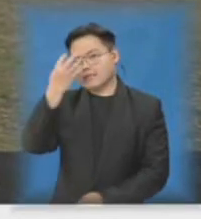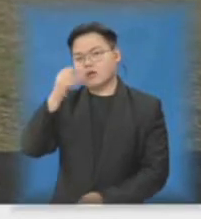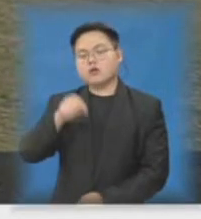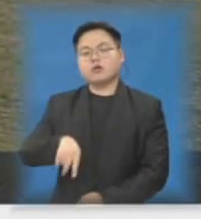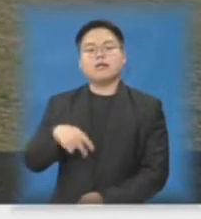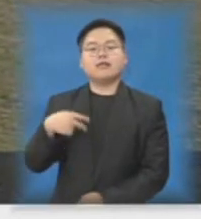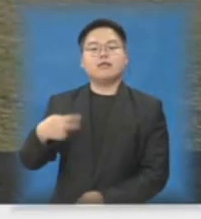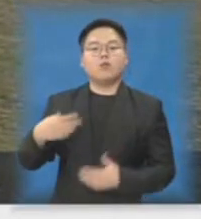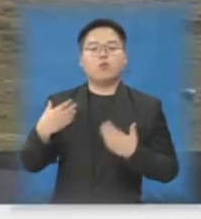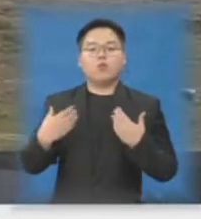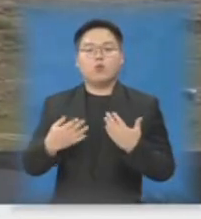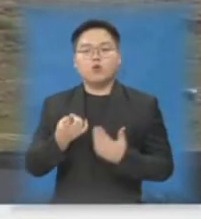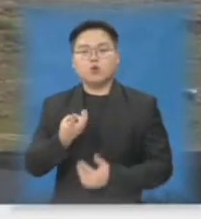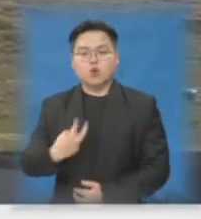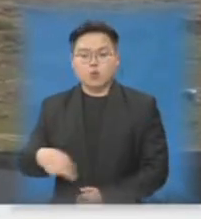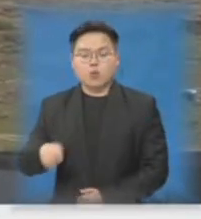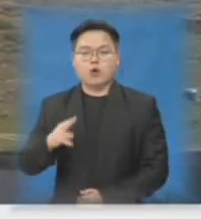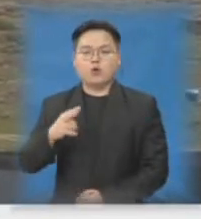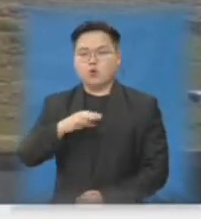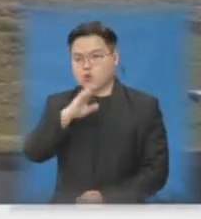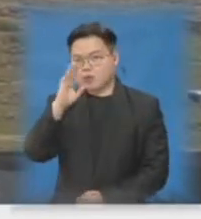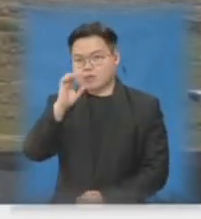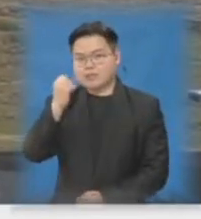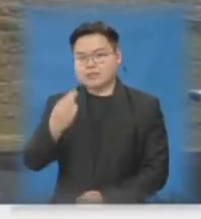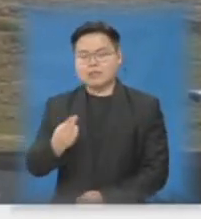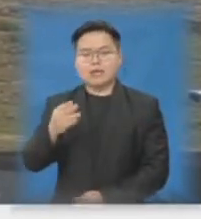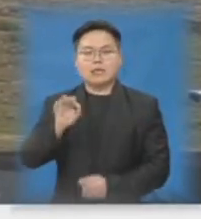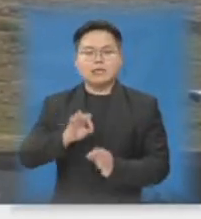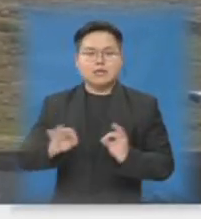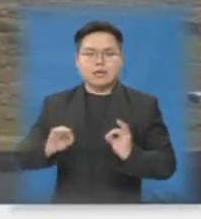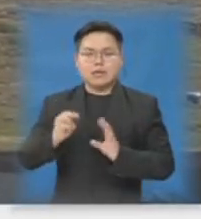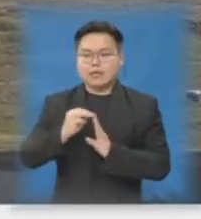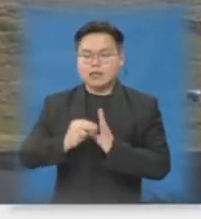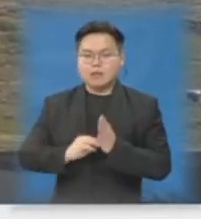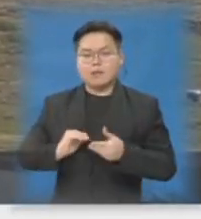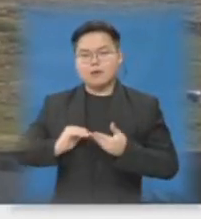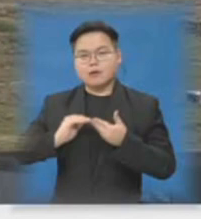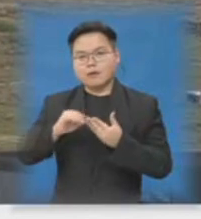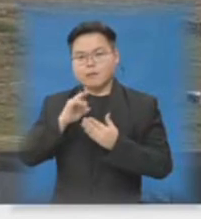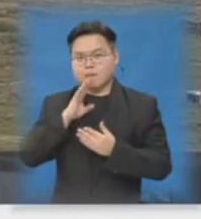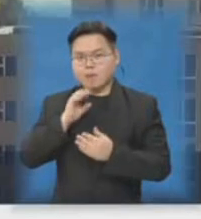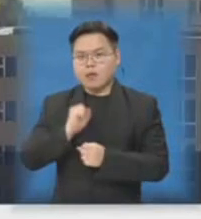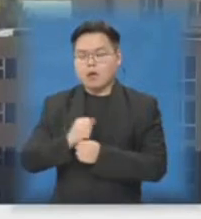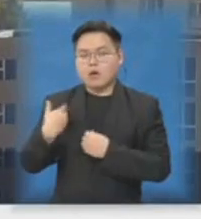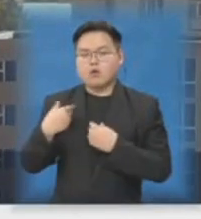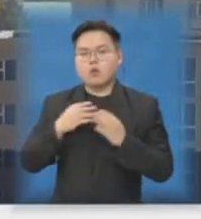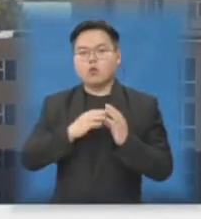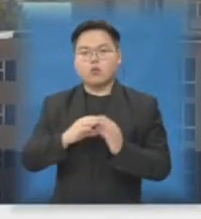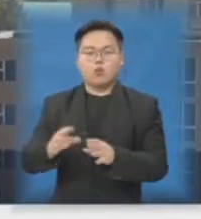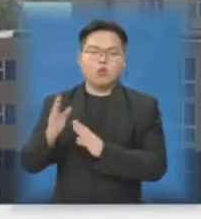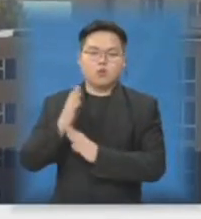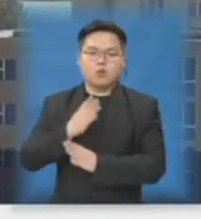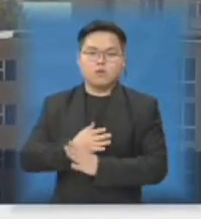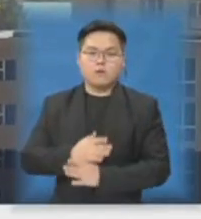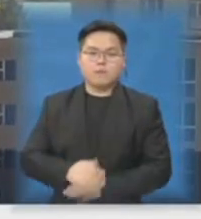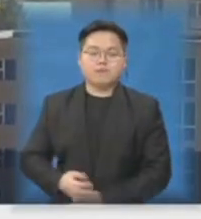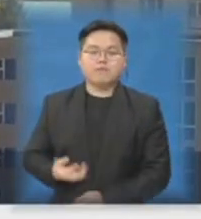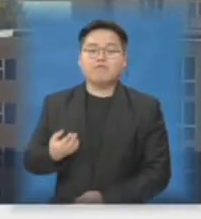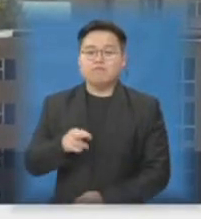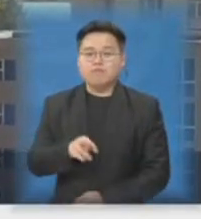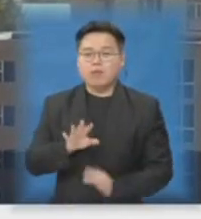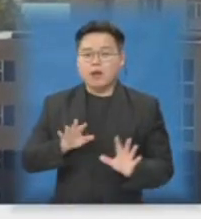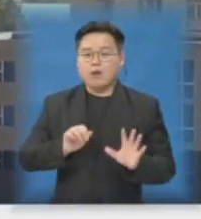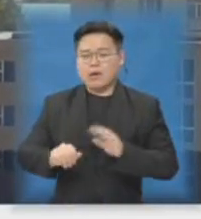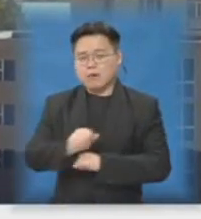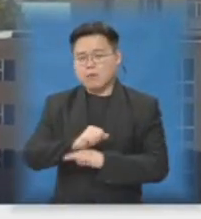гаригийн хурлаанд Зума Дулааны станцын талаар дэлгэрэнгүй танилцуулга хийгээх холбогдох албаныхан дүүрэг болголоо. За учир нь 10 аймагт баригдаж